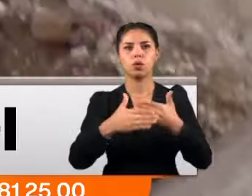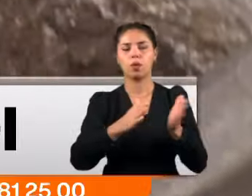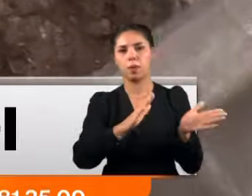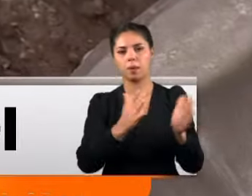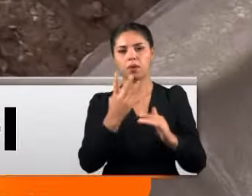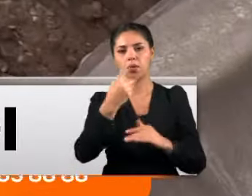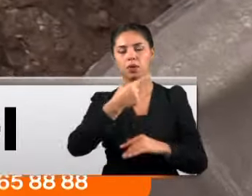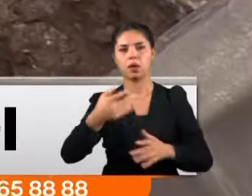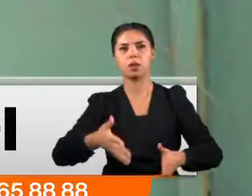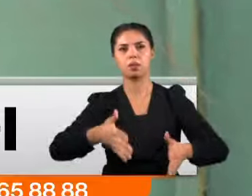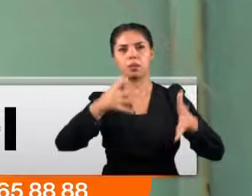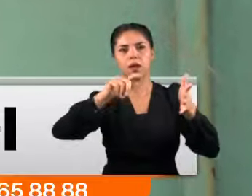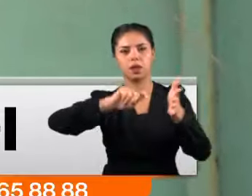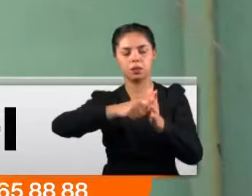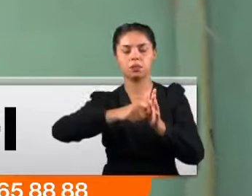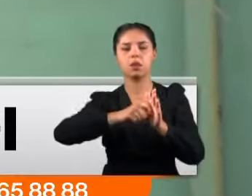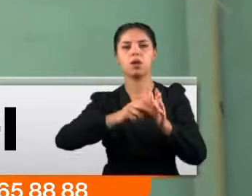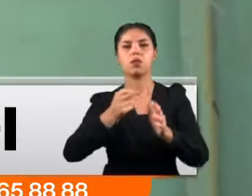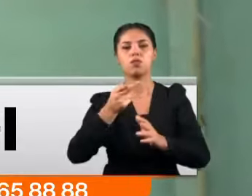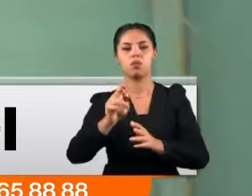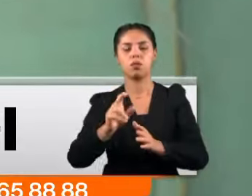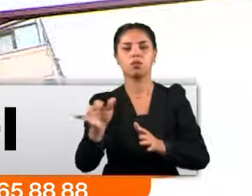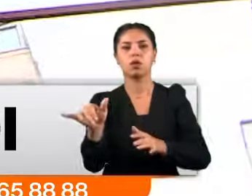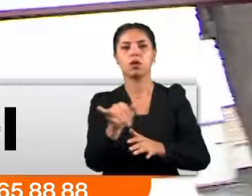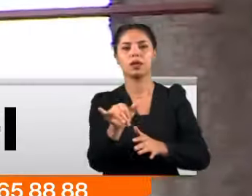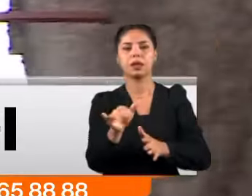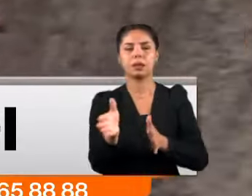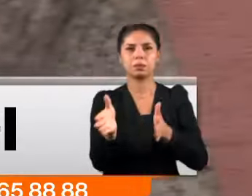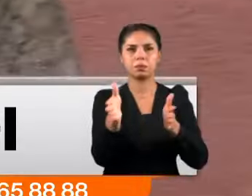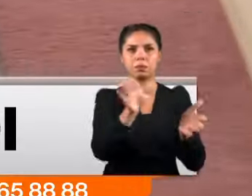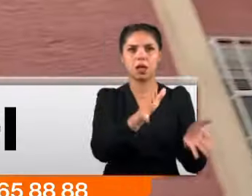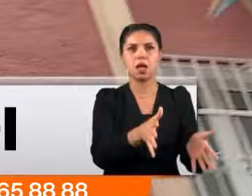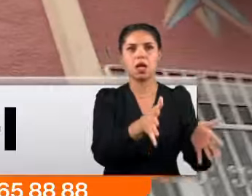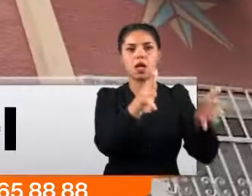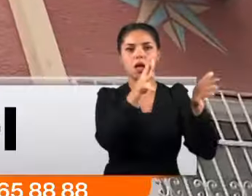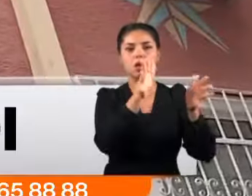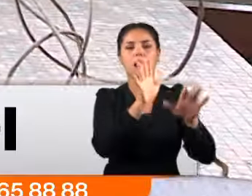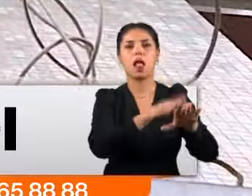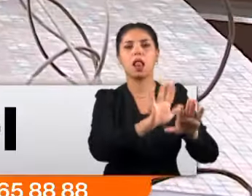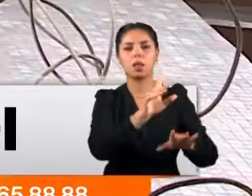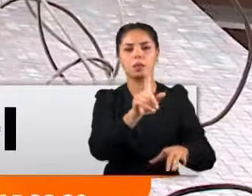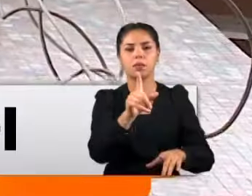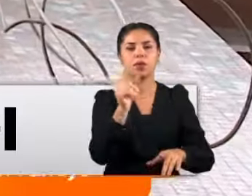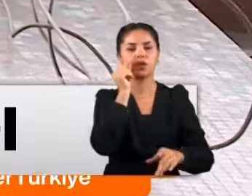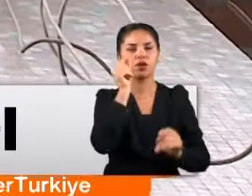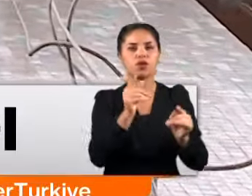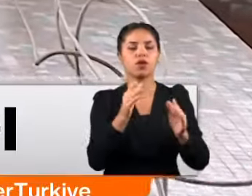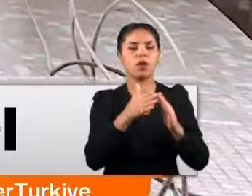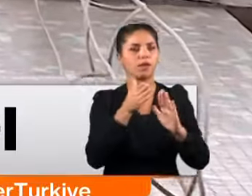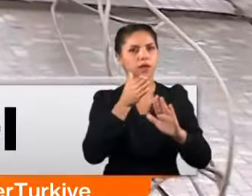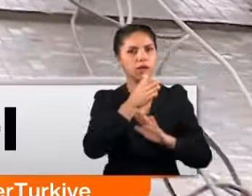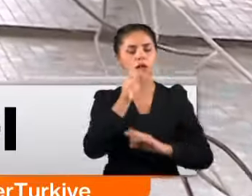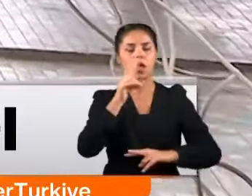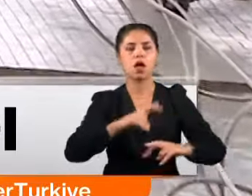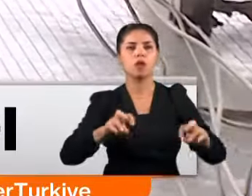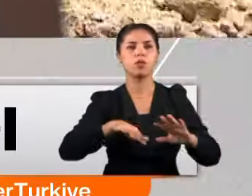bina mühürlendi ve boşaltıldı. Ama yana doğru eğilen apartmana dokunulmadı. İçinde yaşayanlar da evlerine geri girdi. Son karar